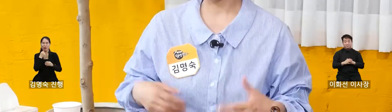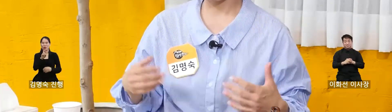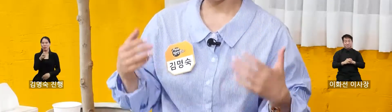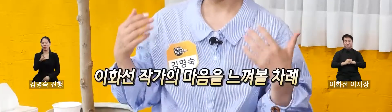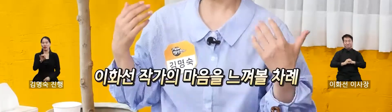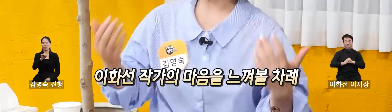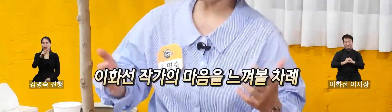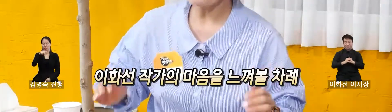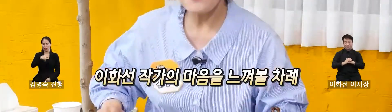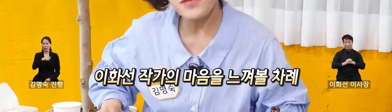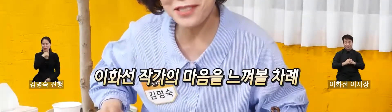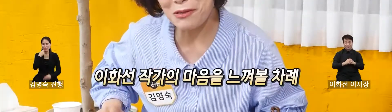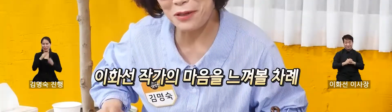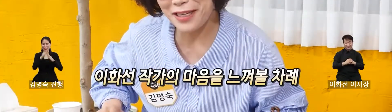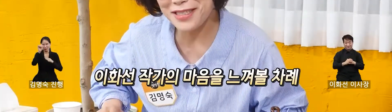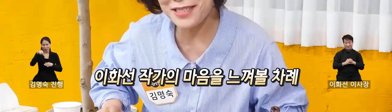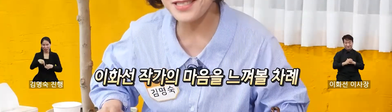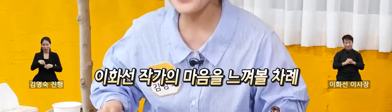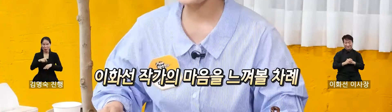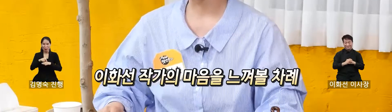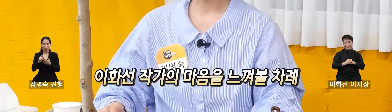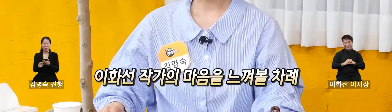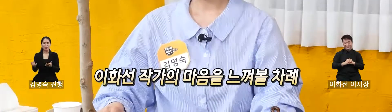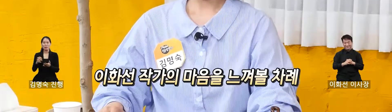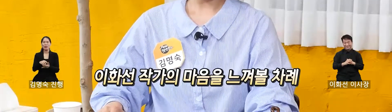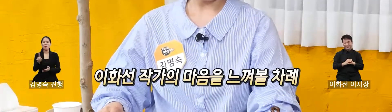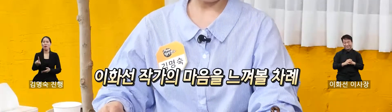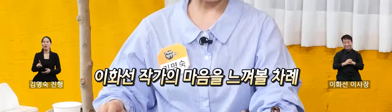전화에 어떤 마음을 싣고 계시는지